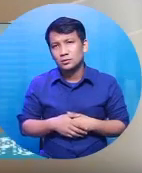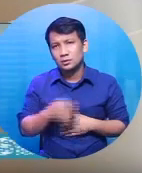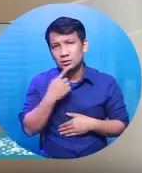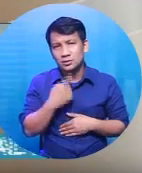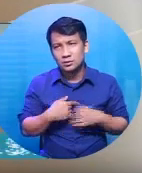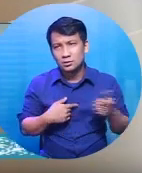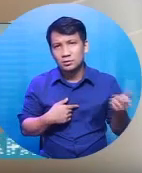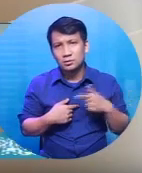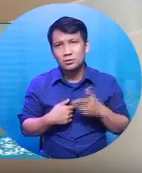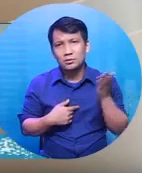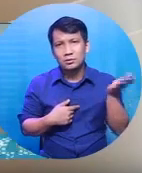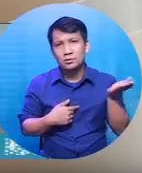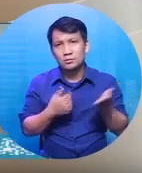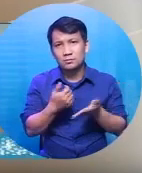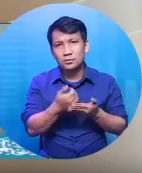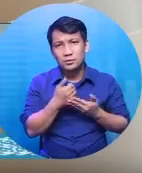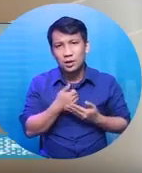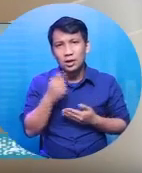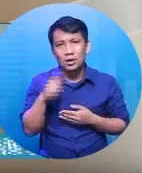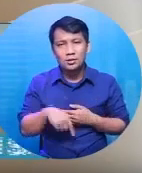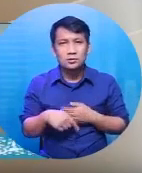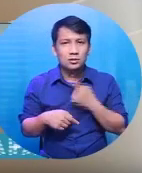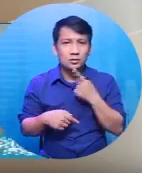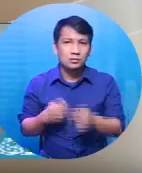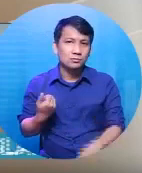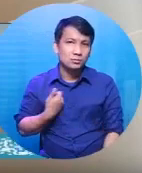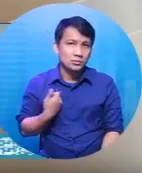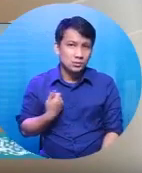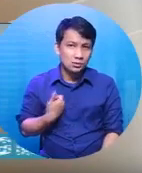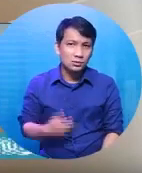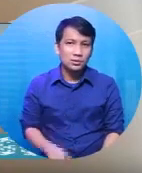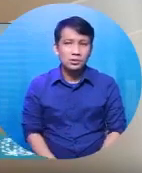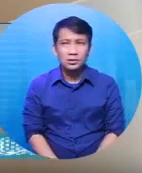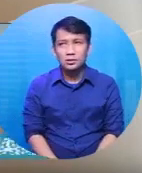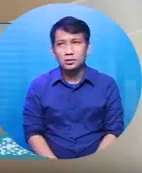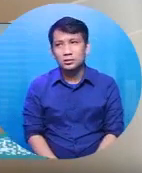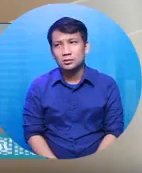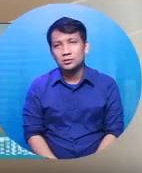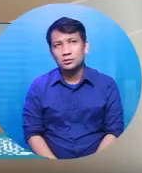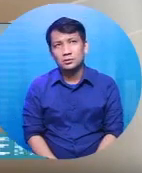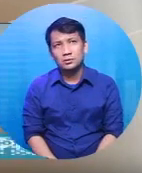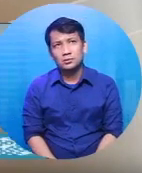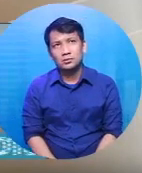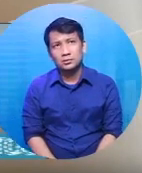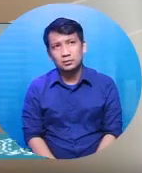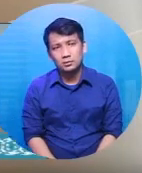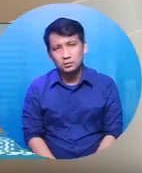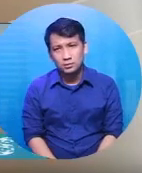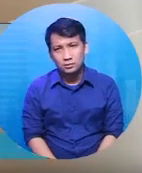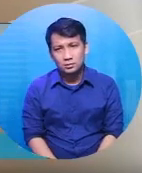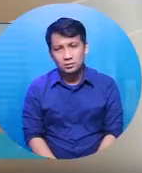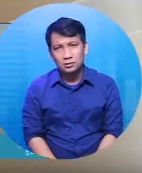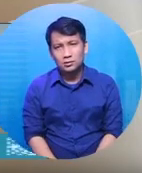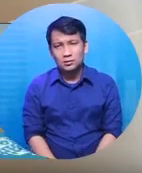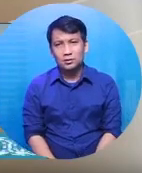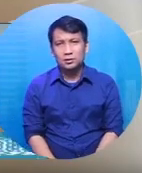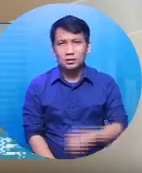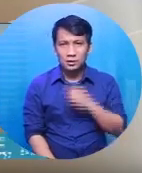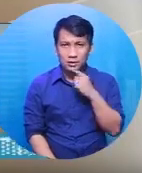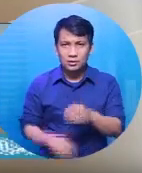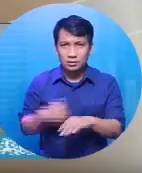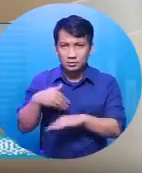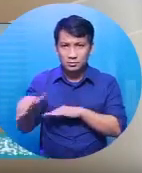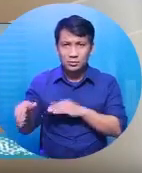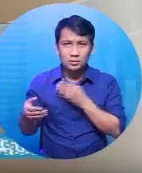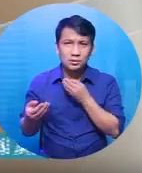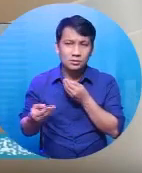sir, humihingi ako ng tulong sa kanya para po sa sarili ko. Sa akin Nay, po, sir. Nay, yung pong pagbibigay ng